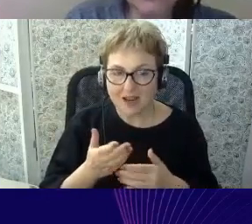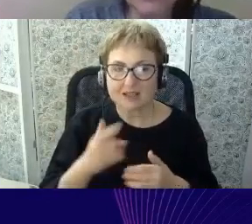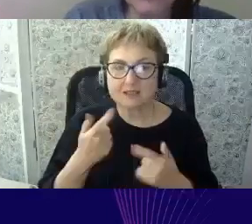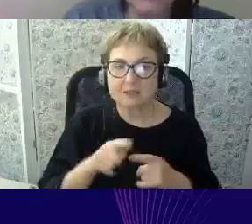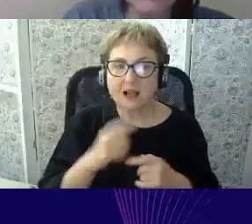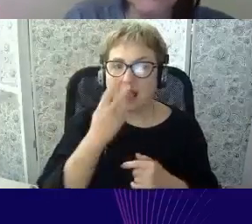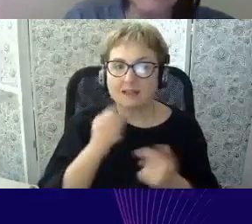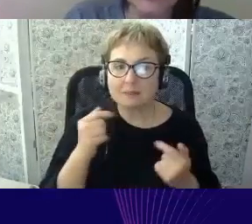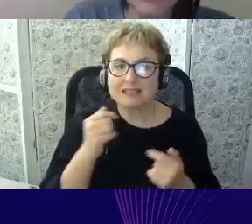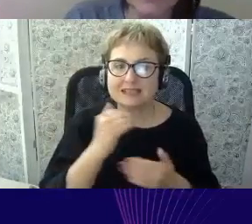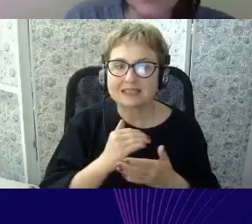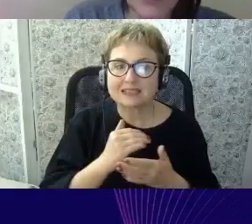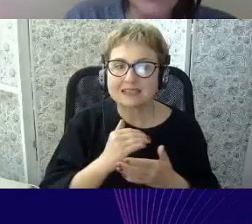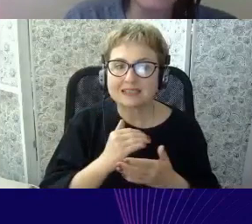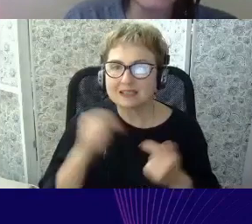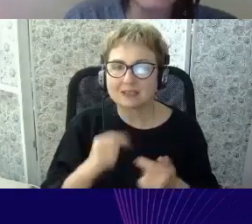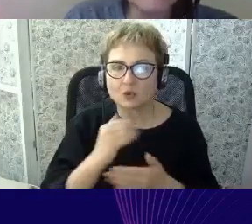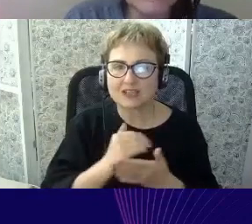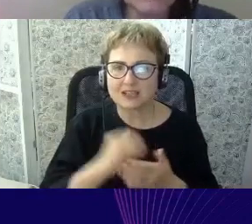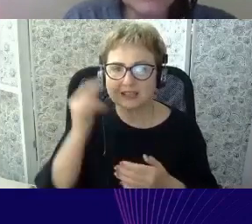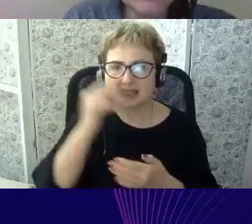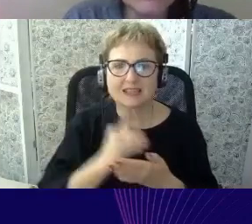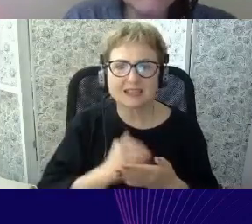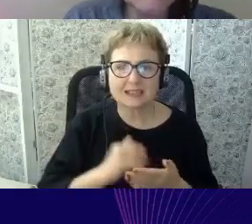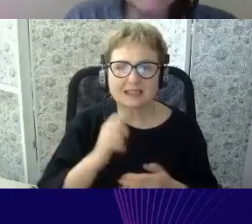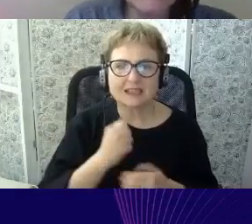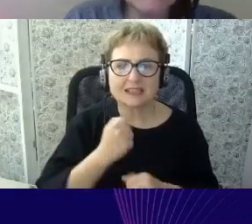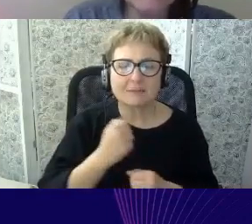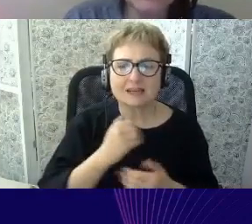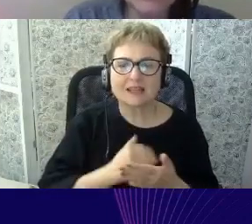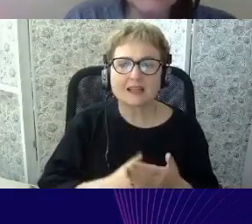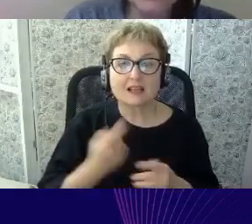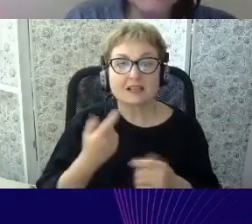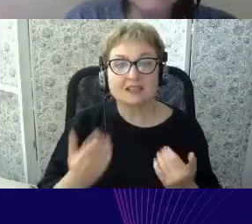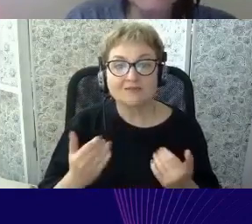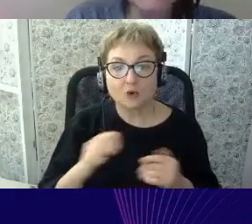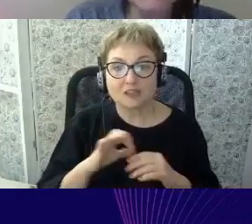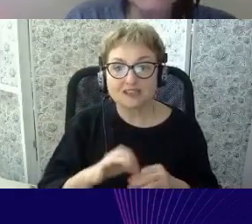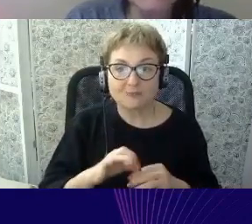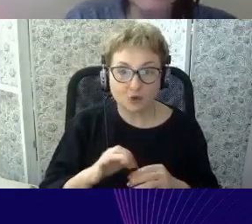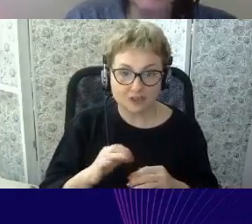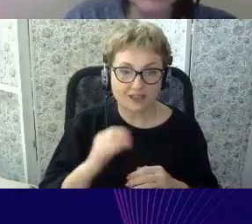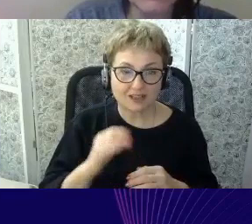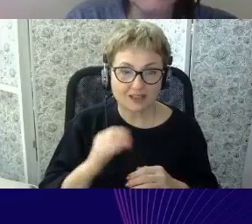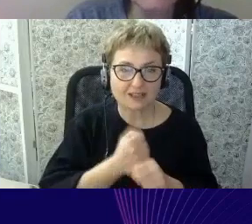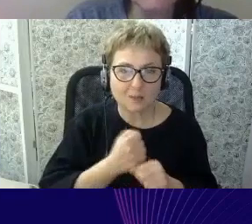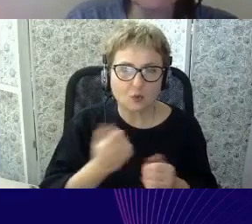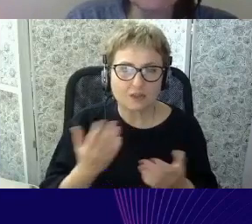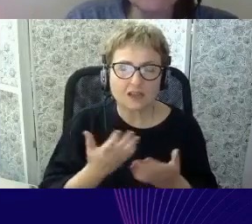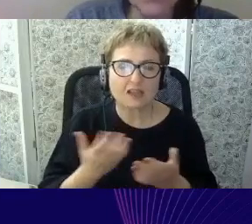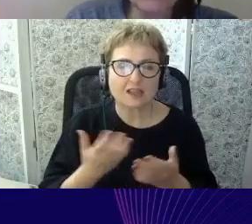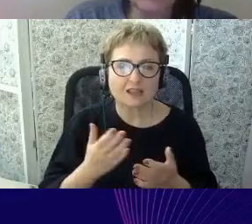выступают адаптационные дисциплины. Очень часто адаптационные дисциплины сегодня сводятся к разработке